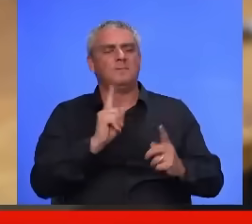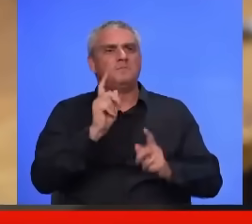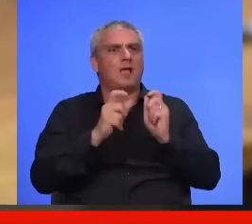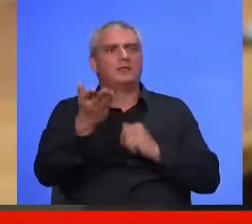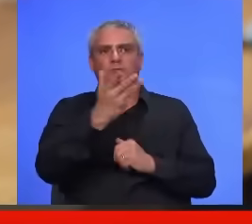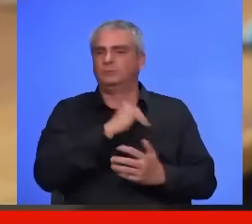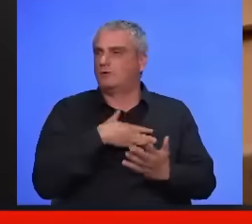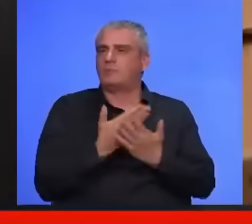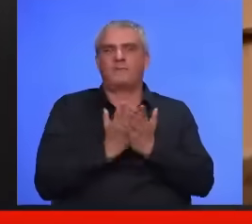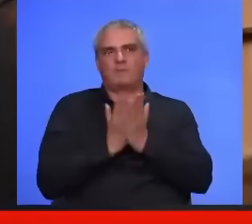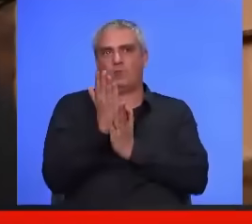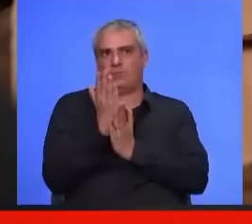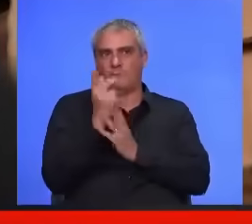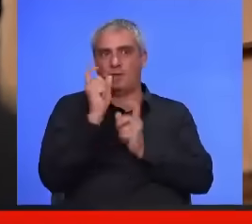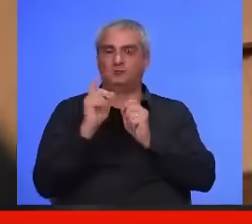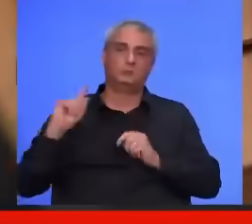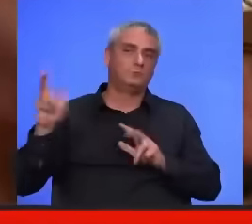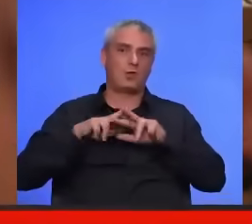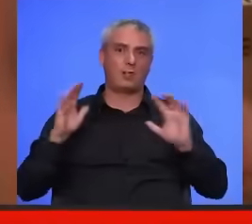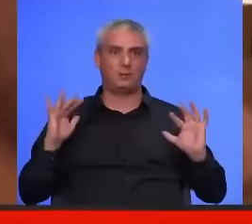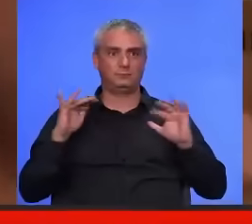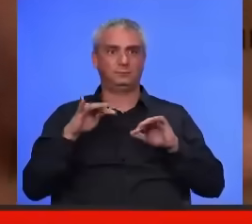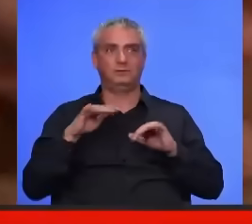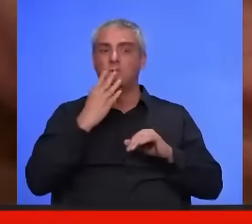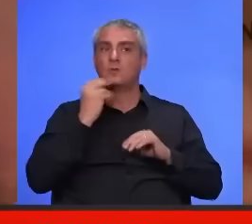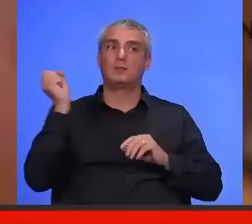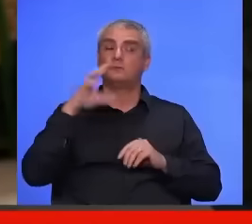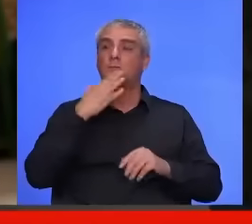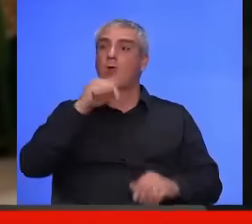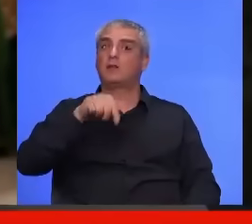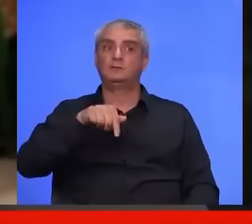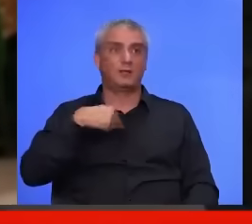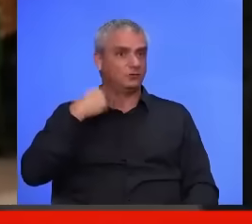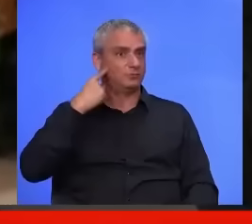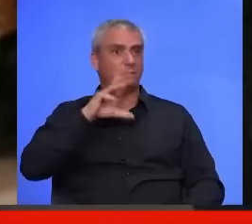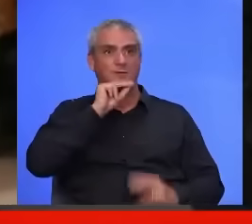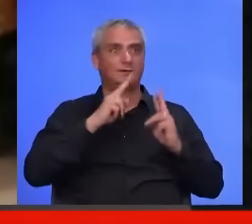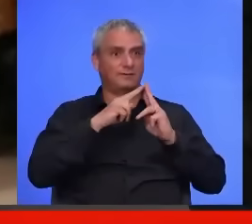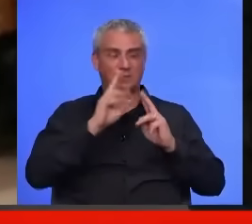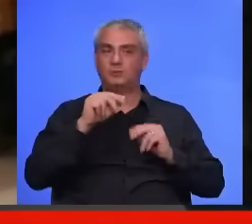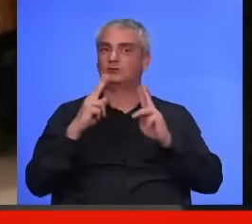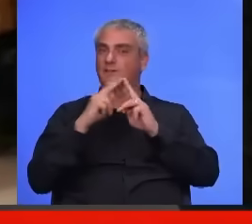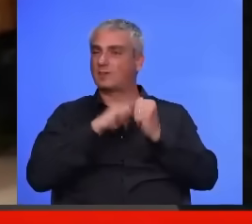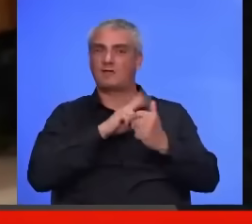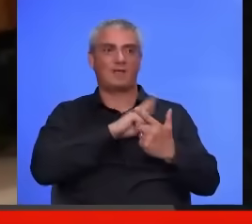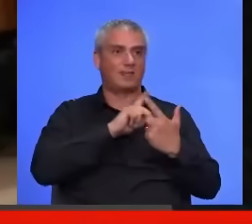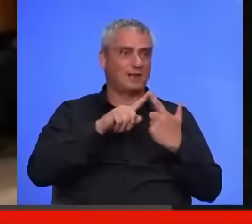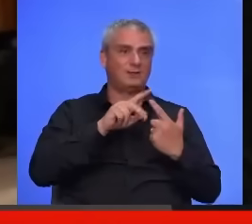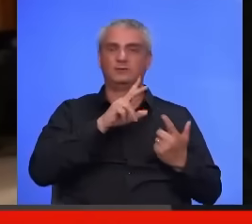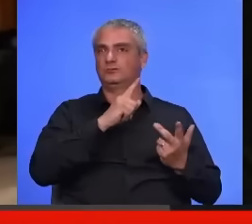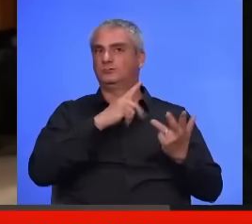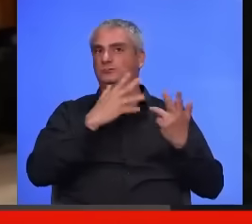יש מתנדבים קבועים אנשים מכל הארץ יהודים שבאו לארץ כי שמעתי פה צרפתית ושמעתי פתית ואנגלית יש פה